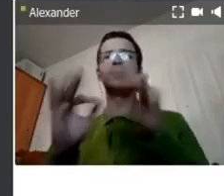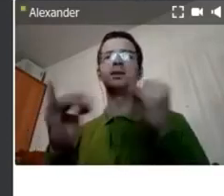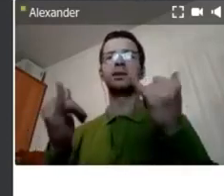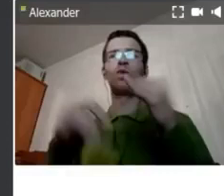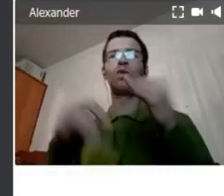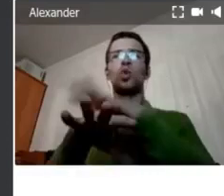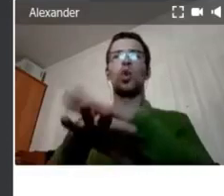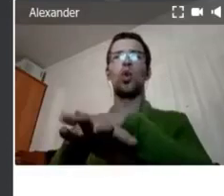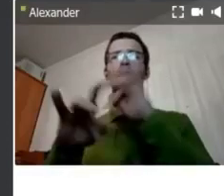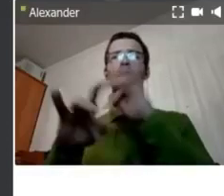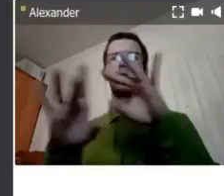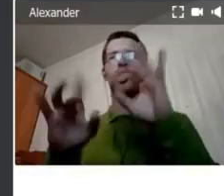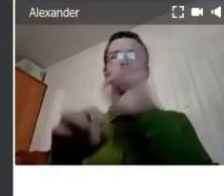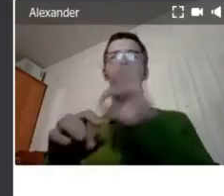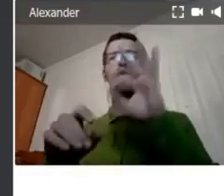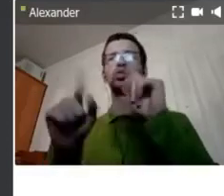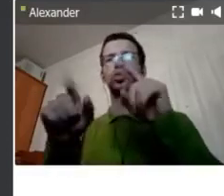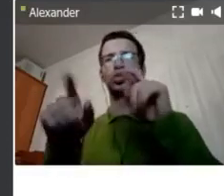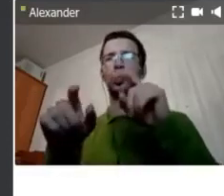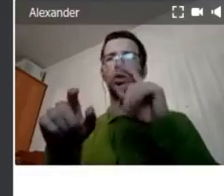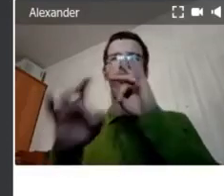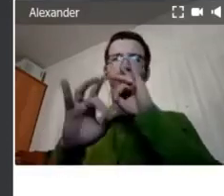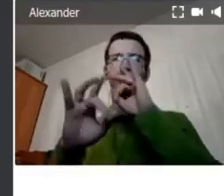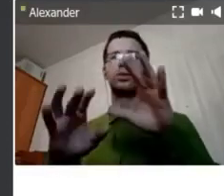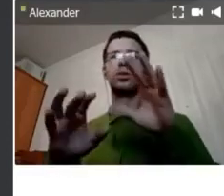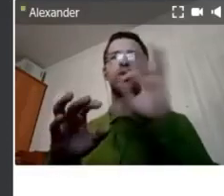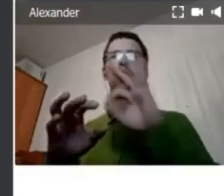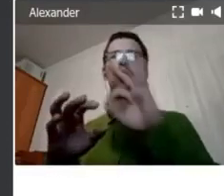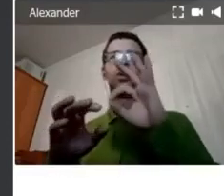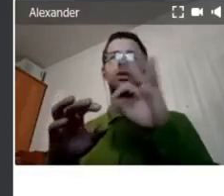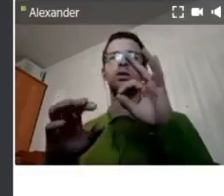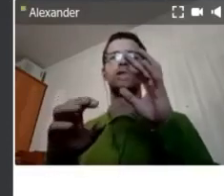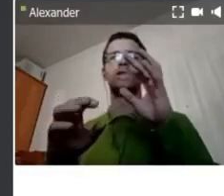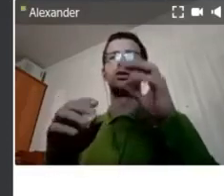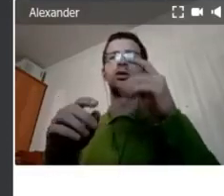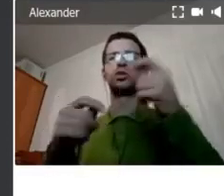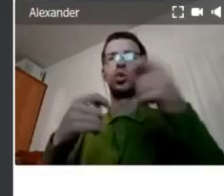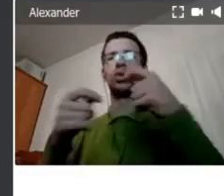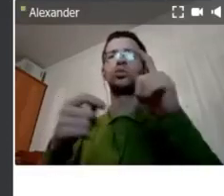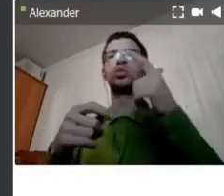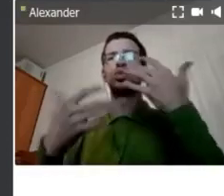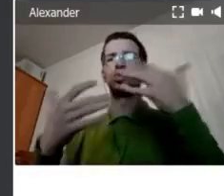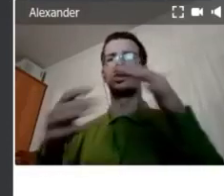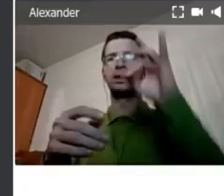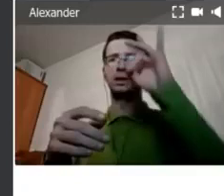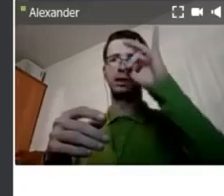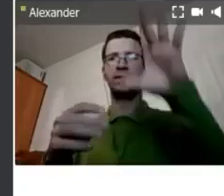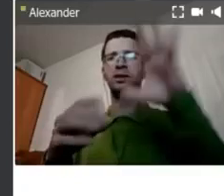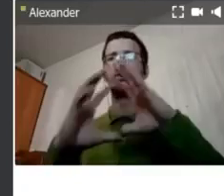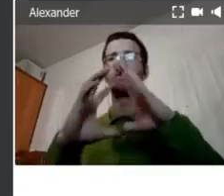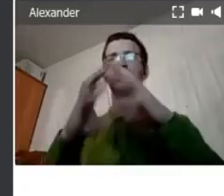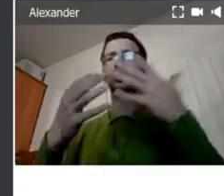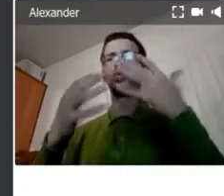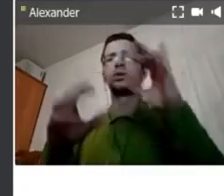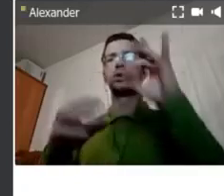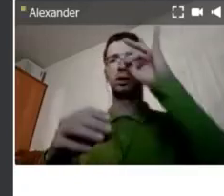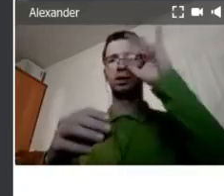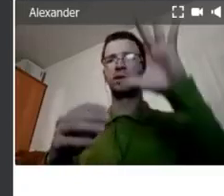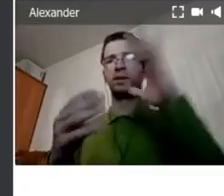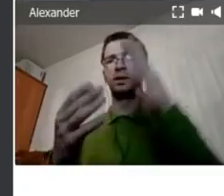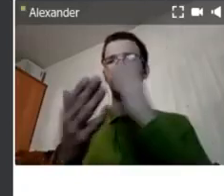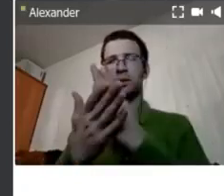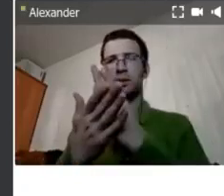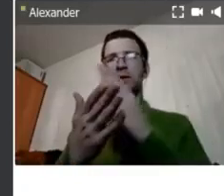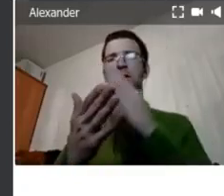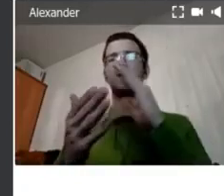всему миру и так. Я думаю, что ни для кого не секрет, что золото является, наверное, одним из самых узнаваемых